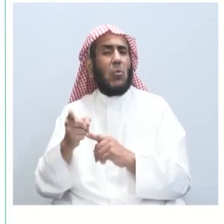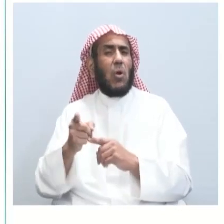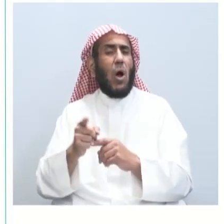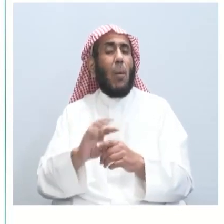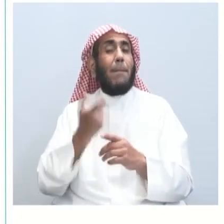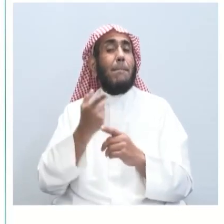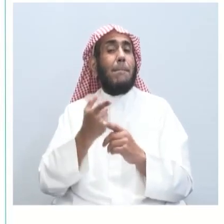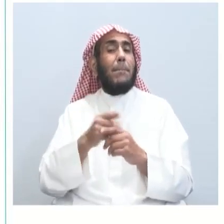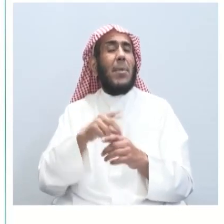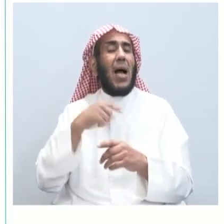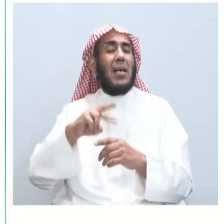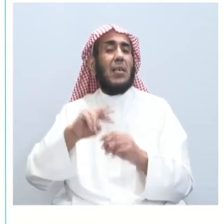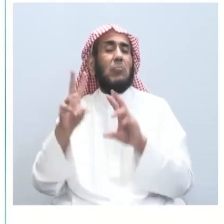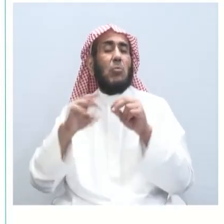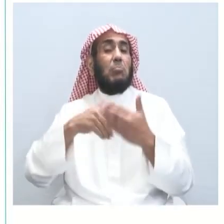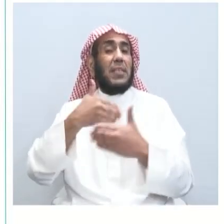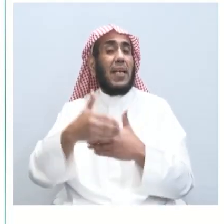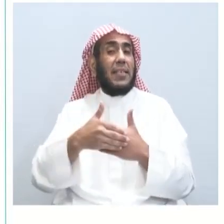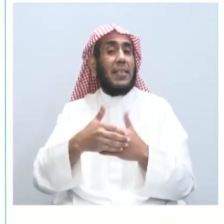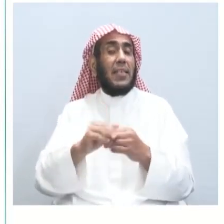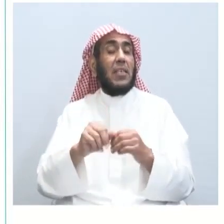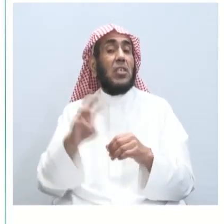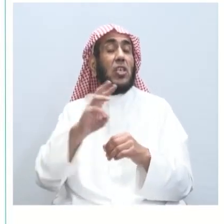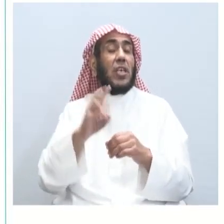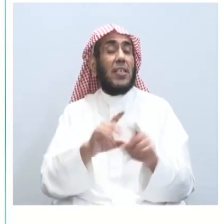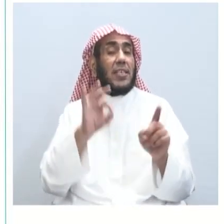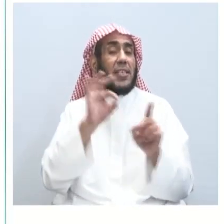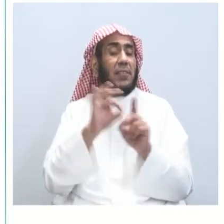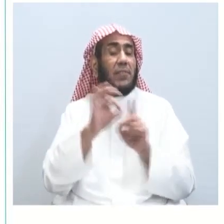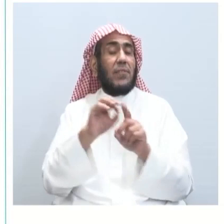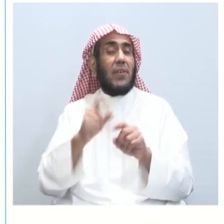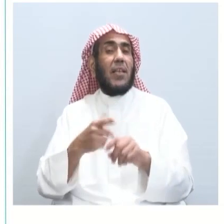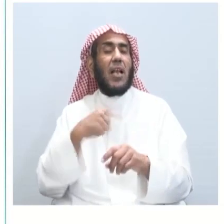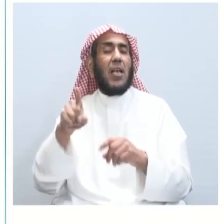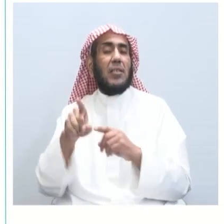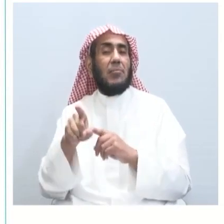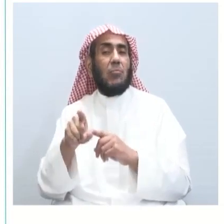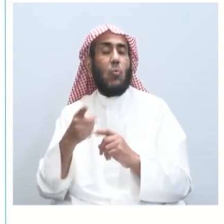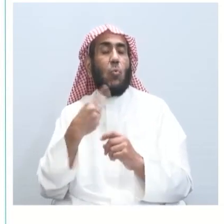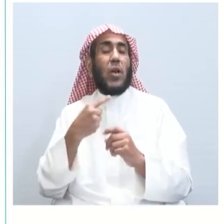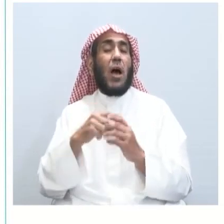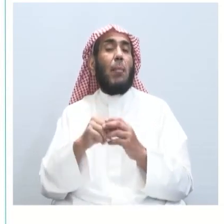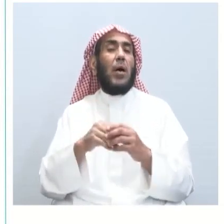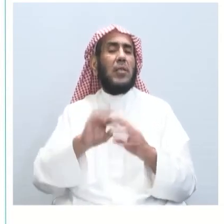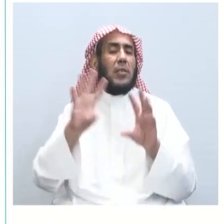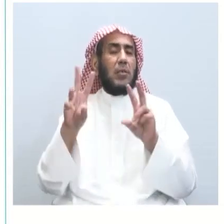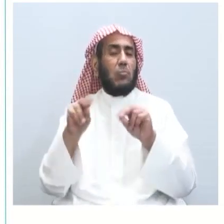حاجه متشابهه وبالتالي ايضا الشركات تستهدف هذه الحاجات والرغبات